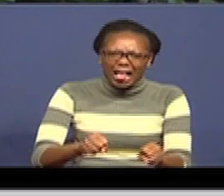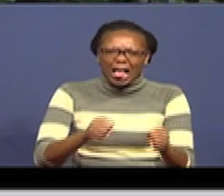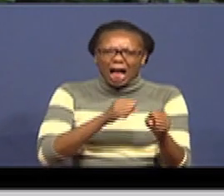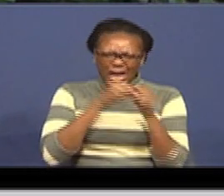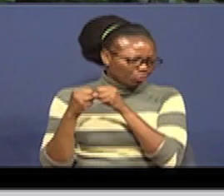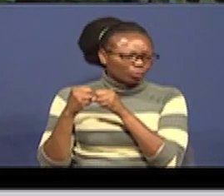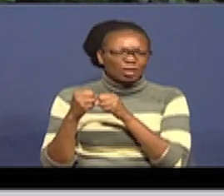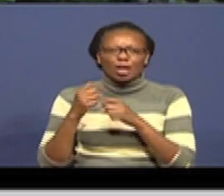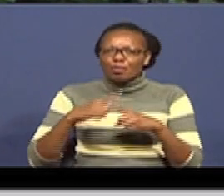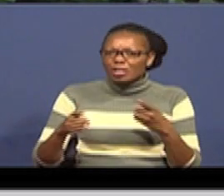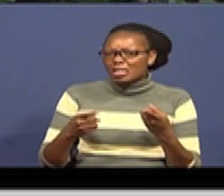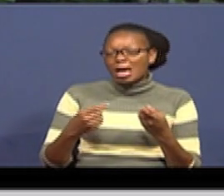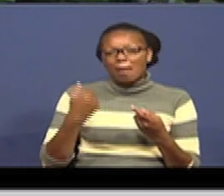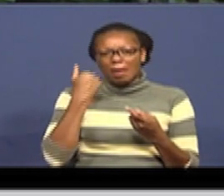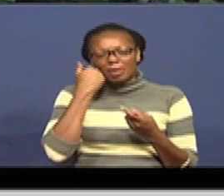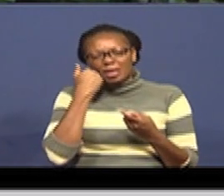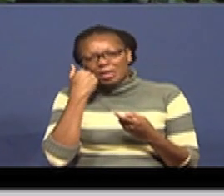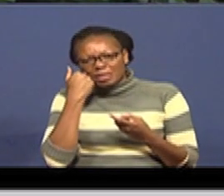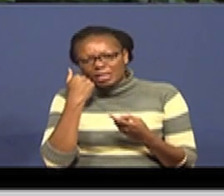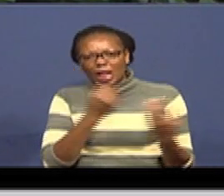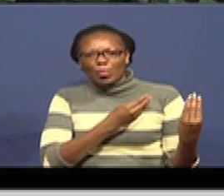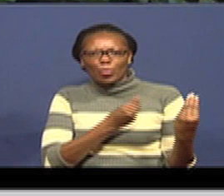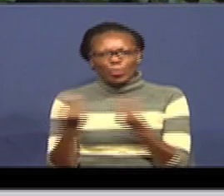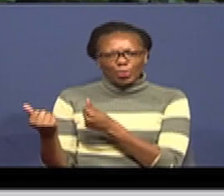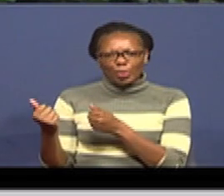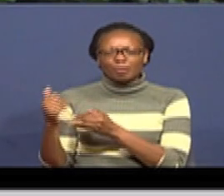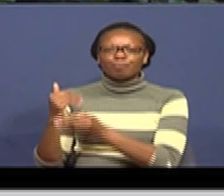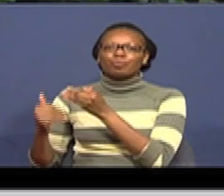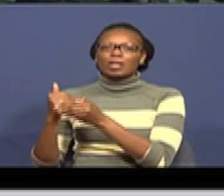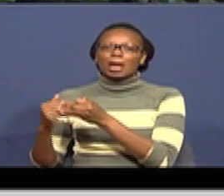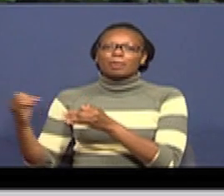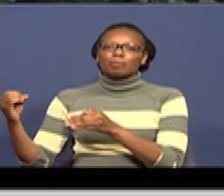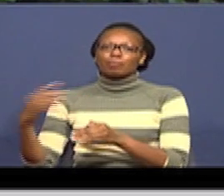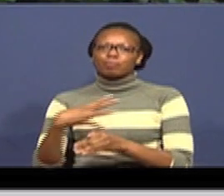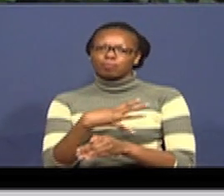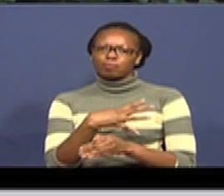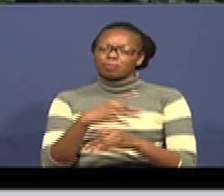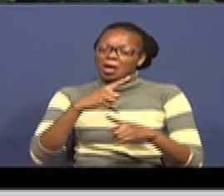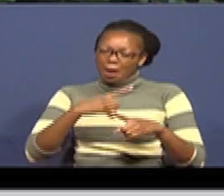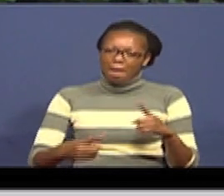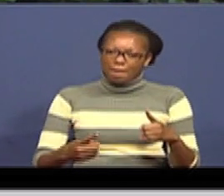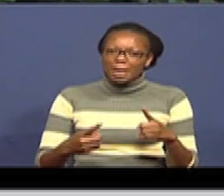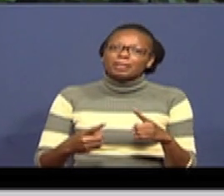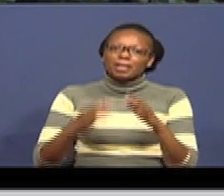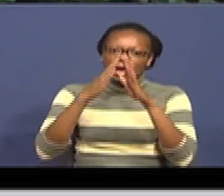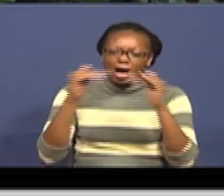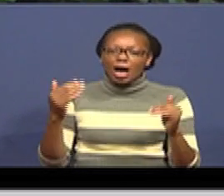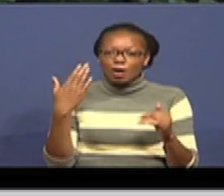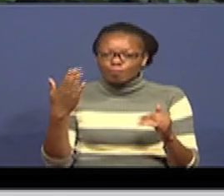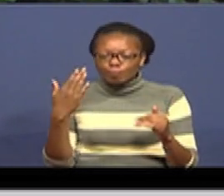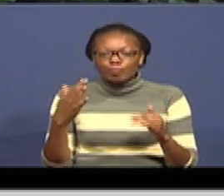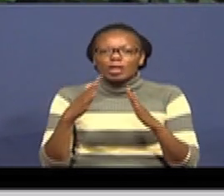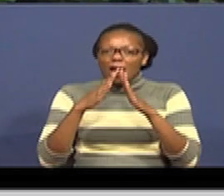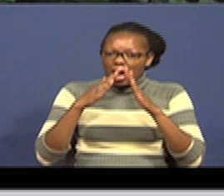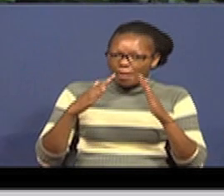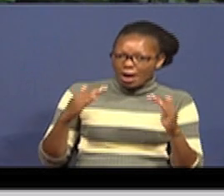outside sometimes some wild animals to attack or some aspect of some disease